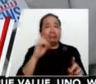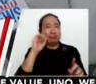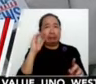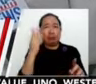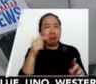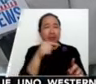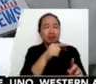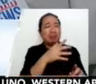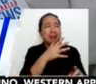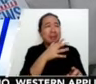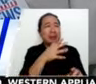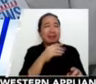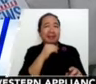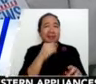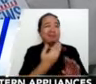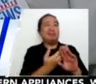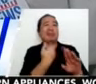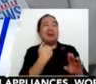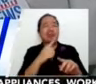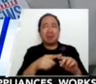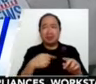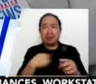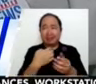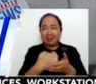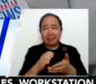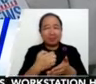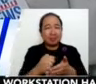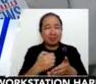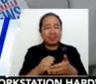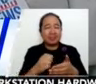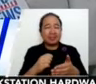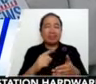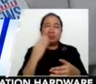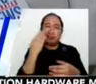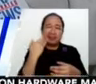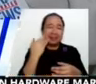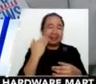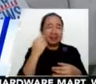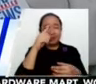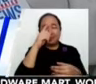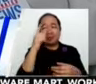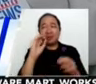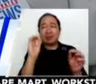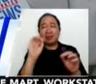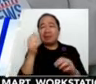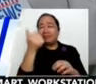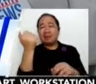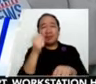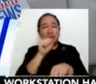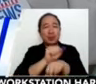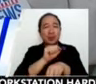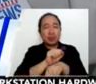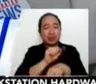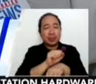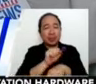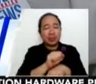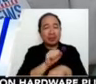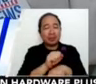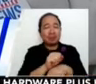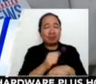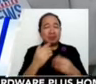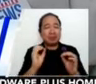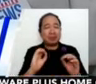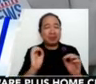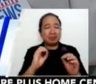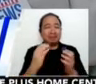po yung mga ginastos ko, need ko na po talaga dahil wala naman po ako ibang kinukuha na ng income. Siyempre may mga